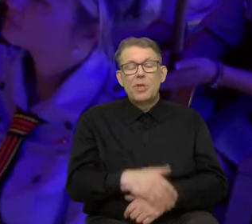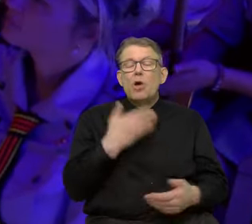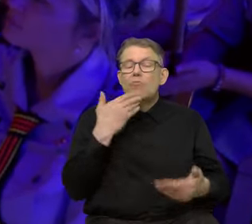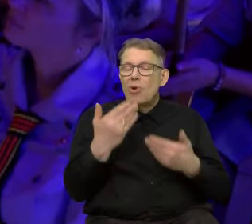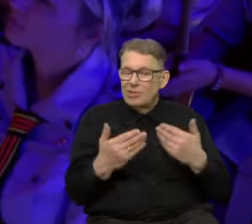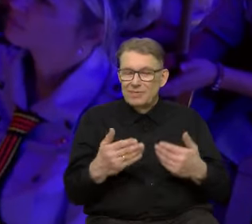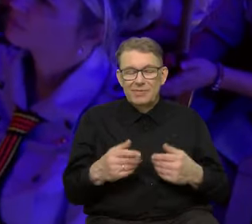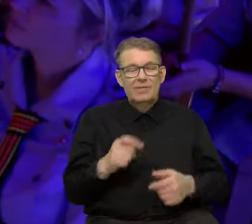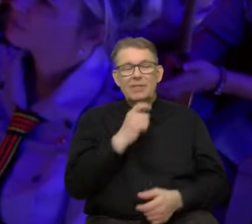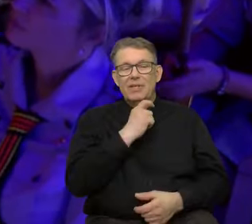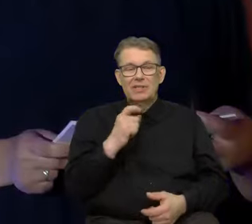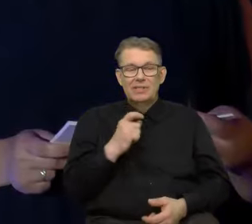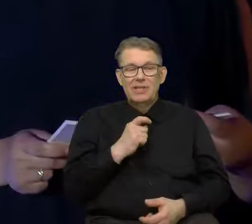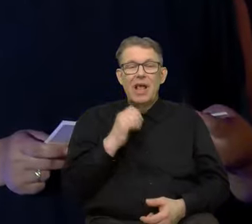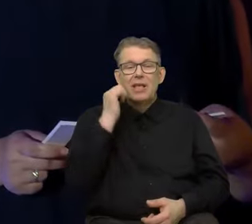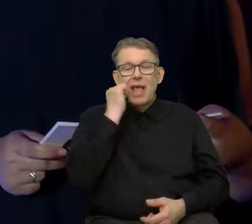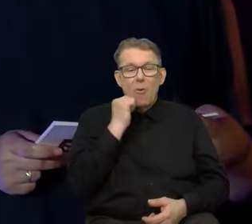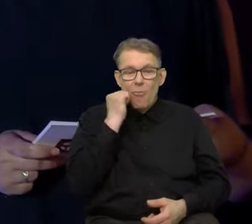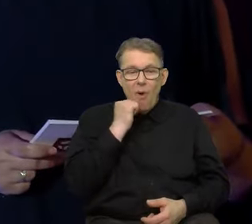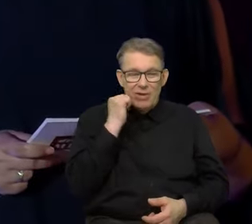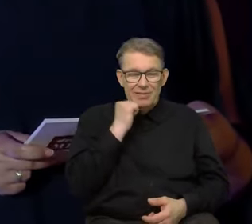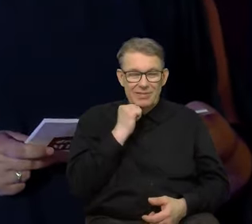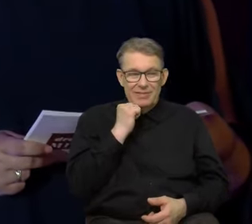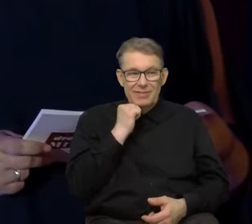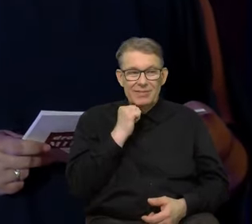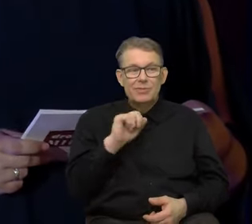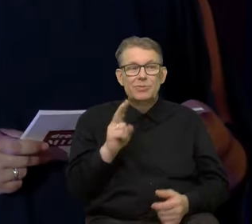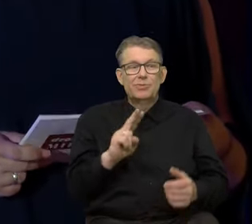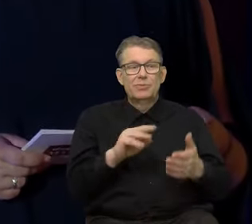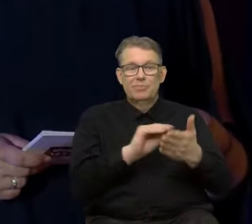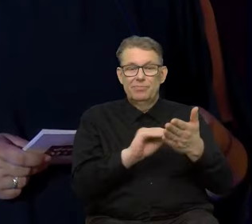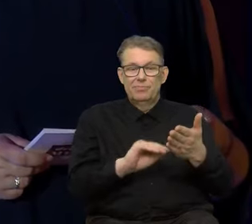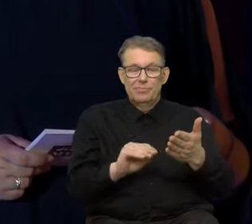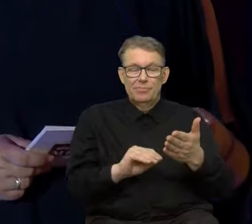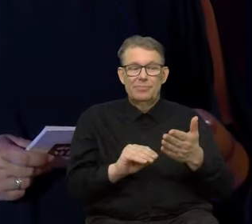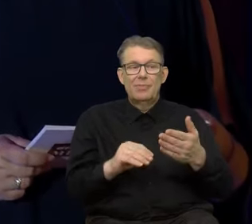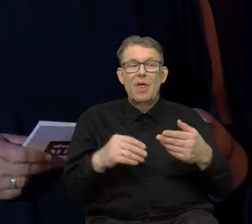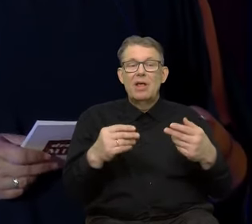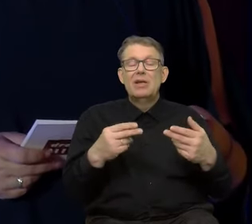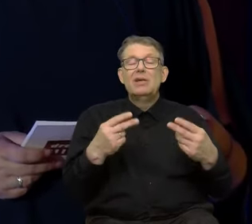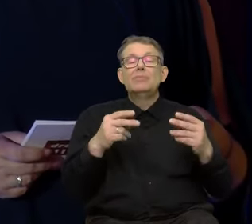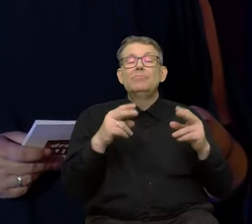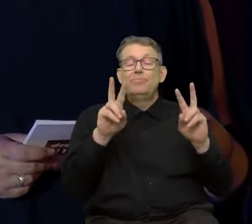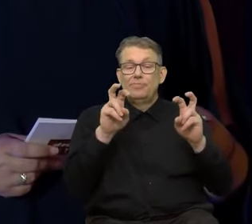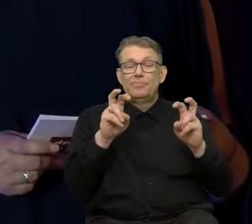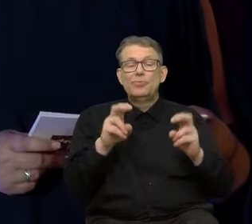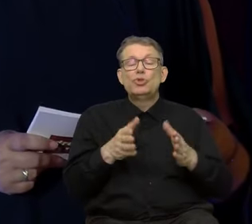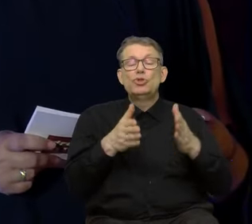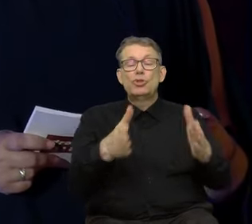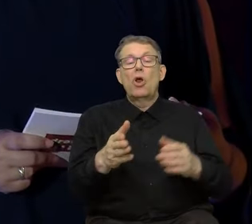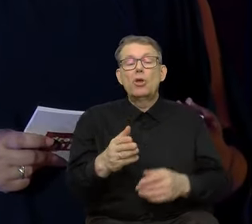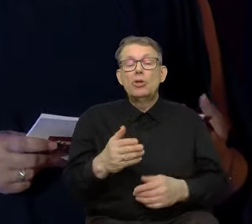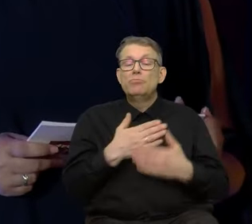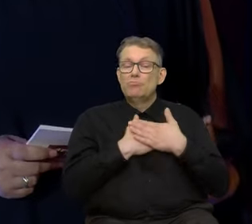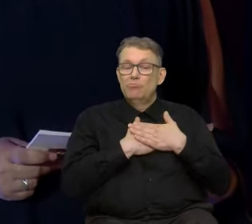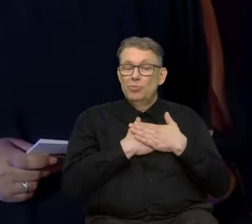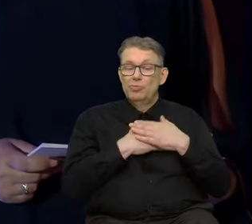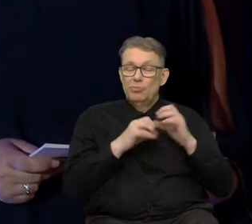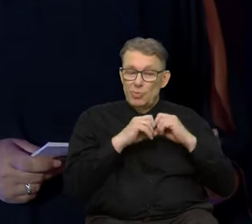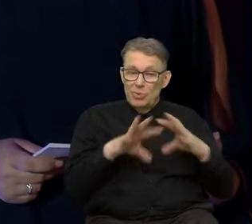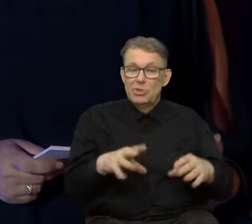Pozdrawiamy księdza Jarosława Jabłońskiego, redaktora naczelnego miesięcznika Druk Miłosierdzia, który jest pomysłodawcą